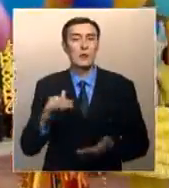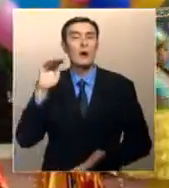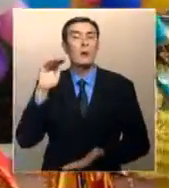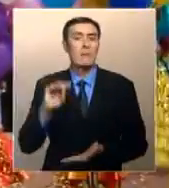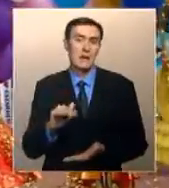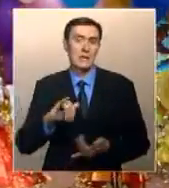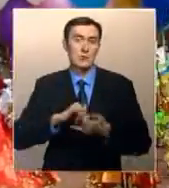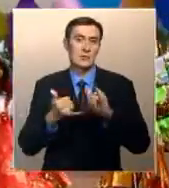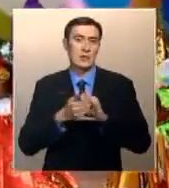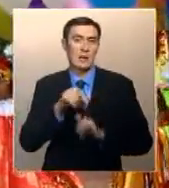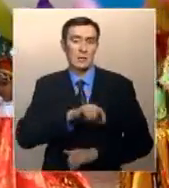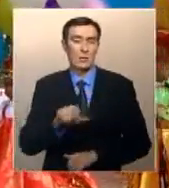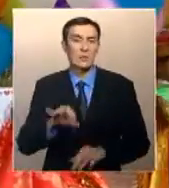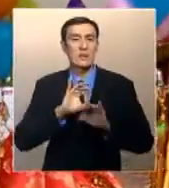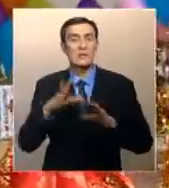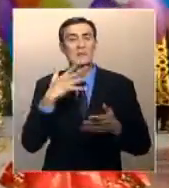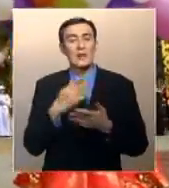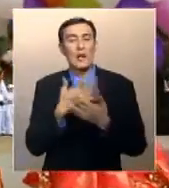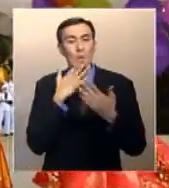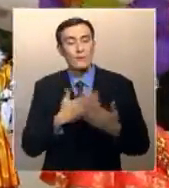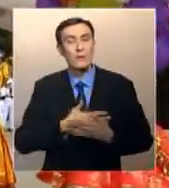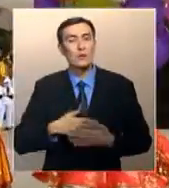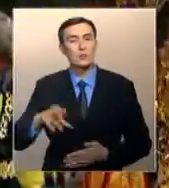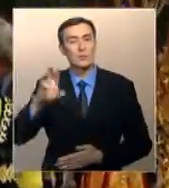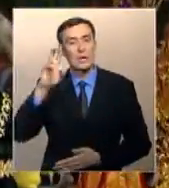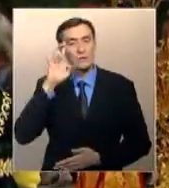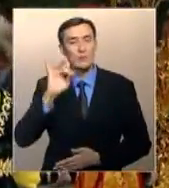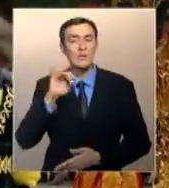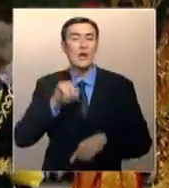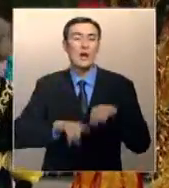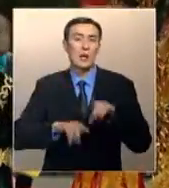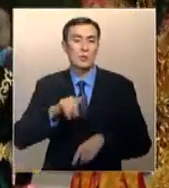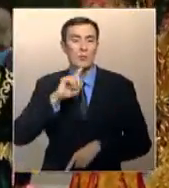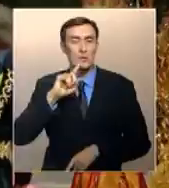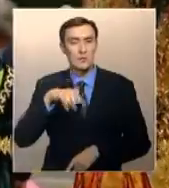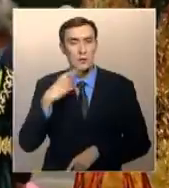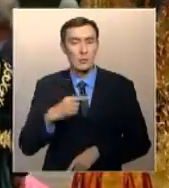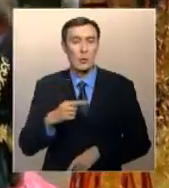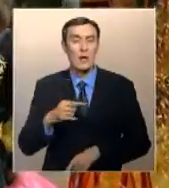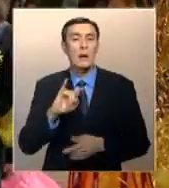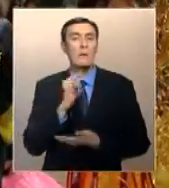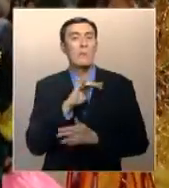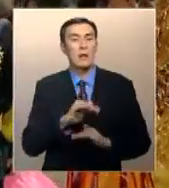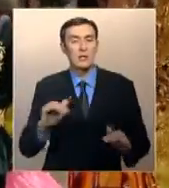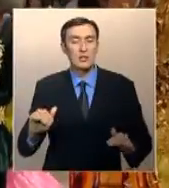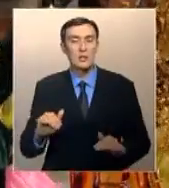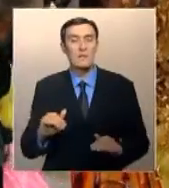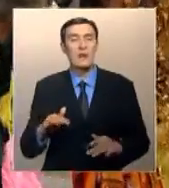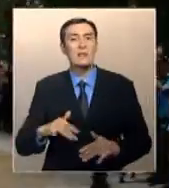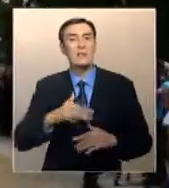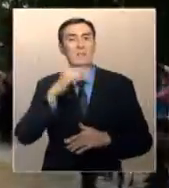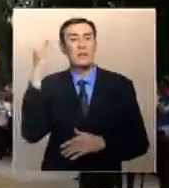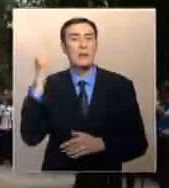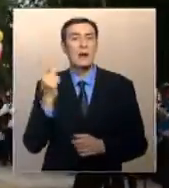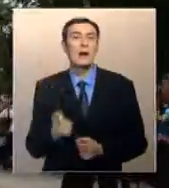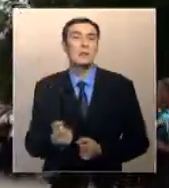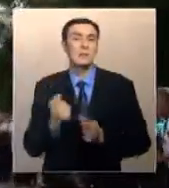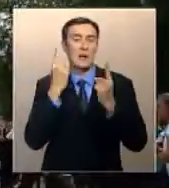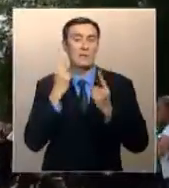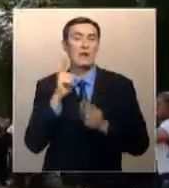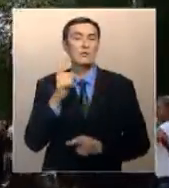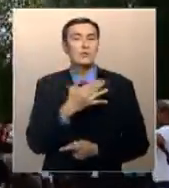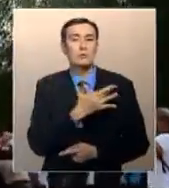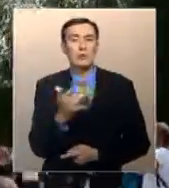маленькие усть-каменогорцы. Рассказав о своей любви к государственному и родным языкам, малыши отправили в небо сотни шаров.